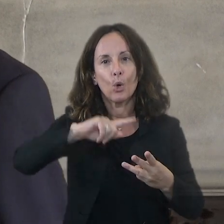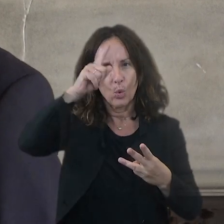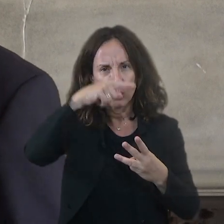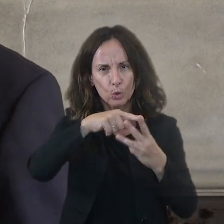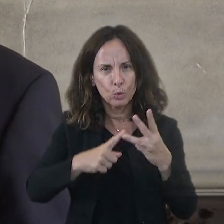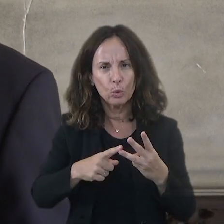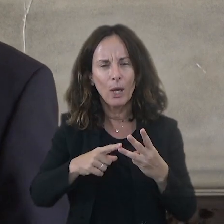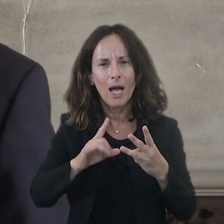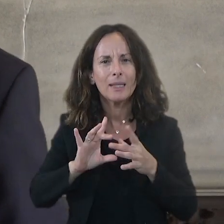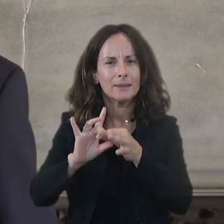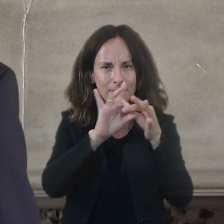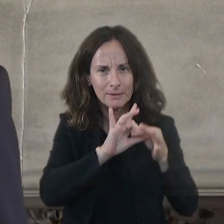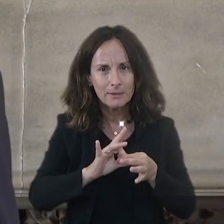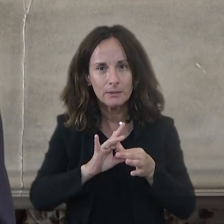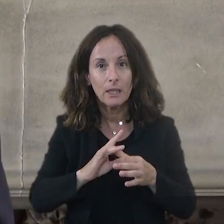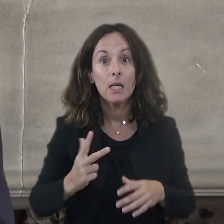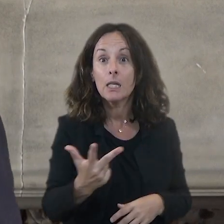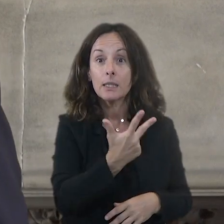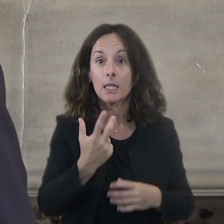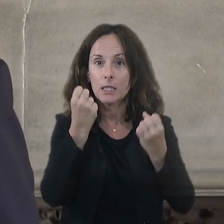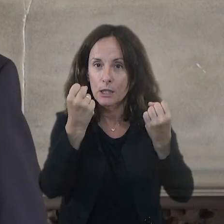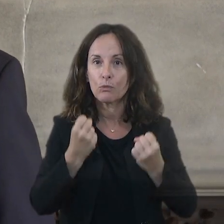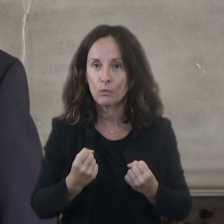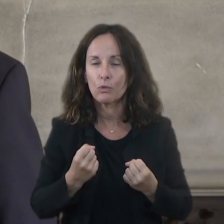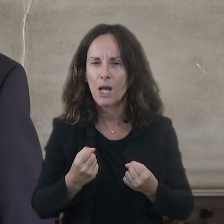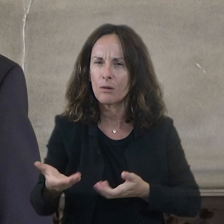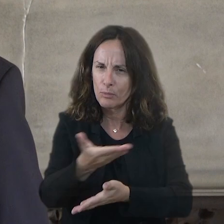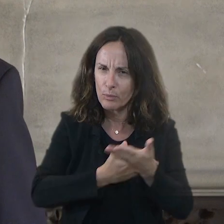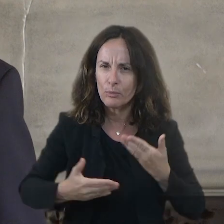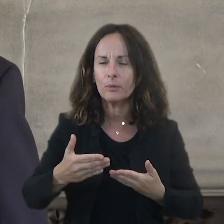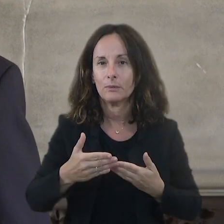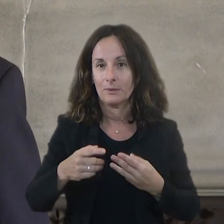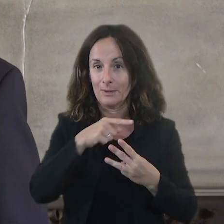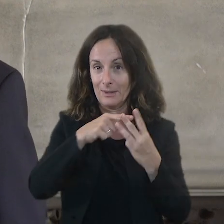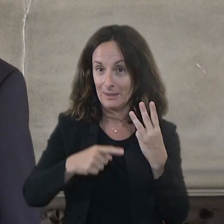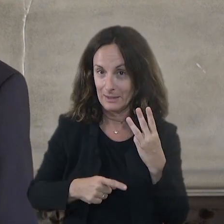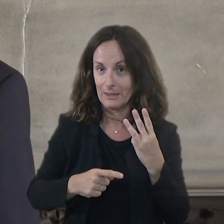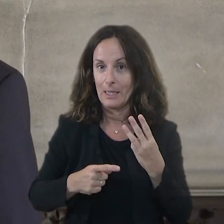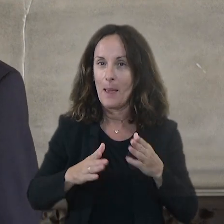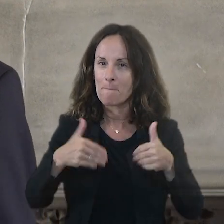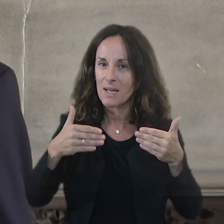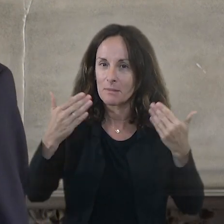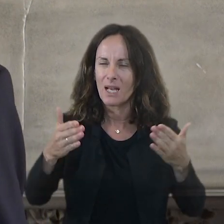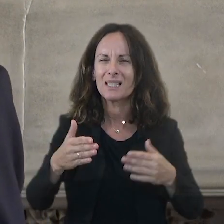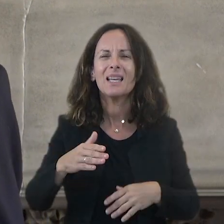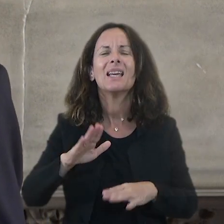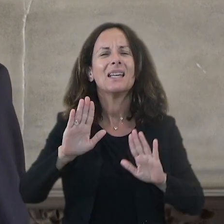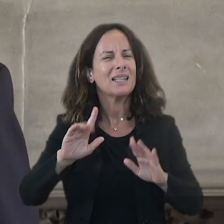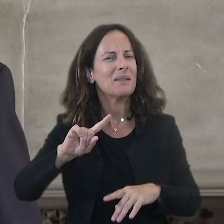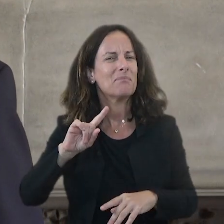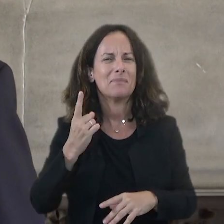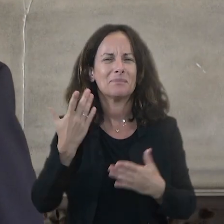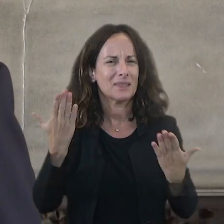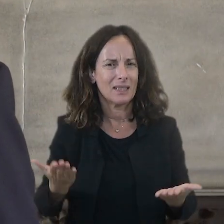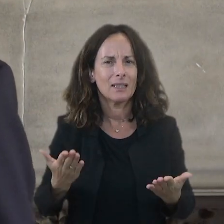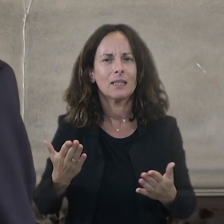que és els nostres tres eixos, que a les tres institucions farem feina de manera conjunta i sobretot lluitarem contra